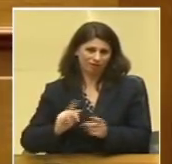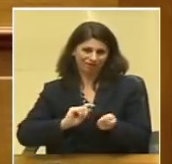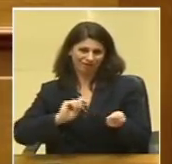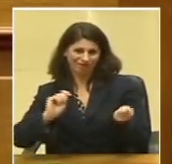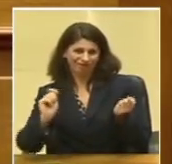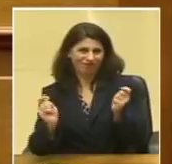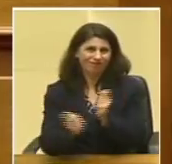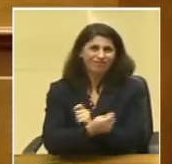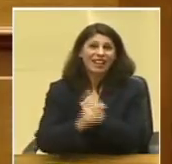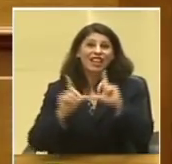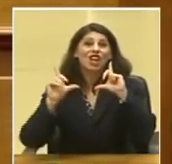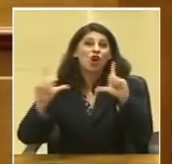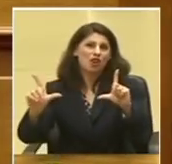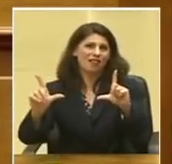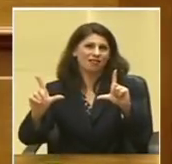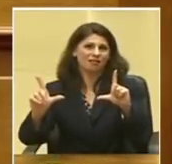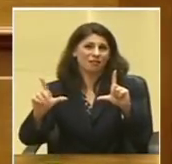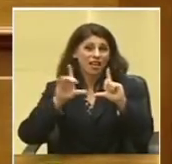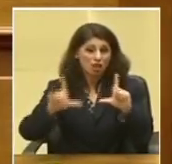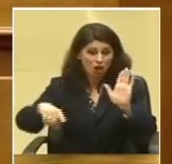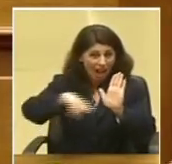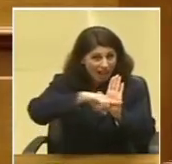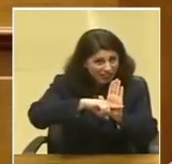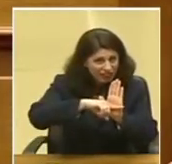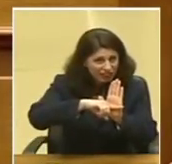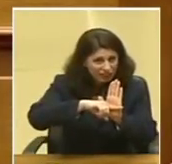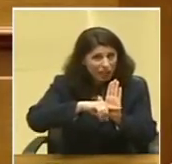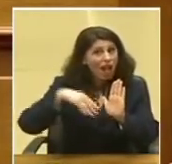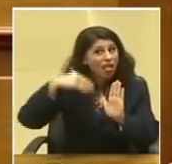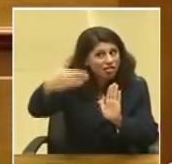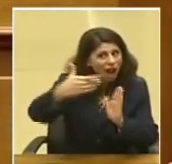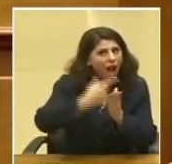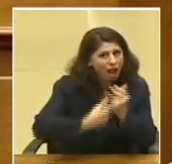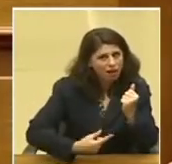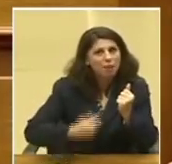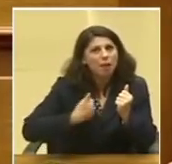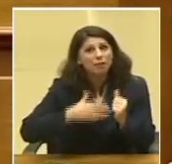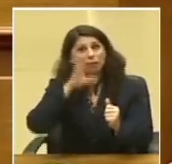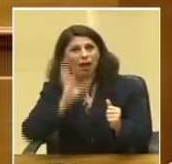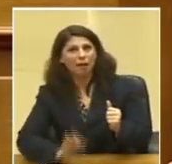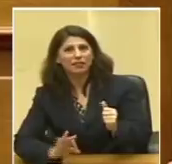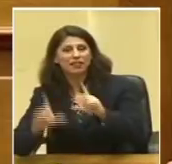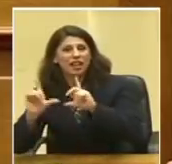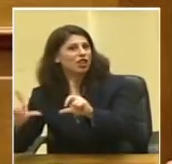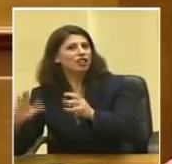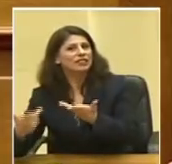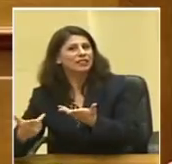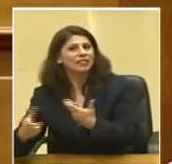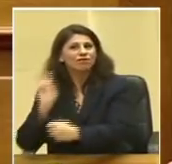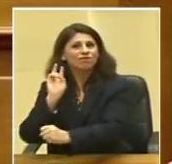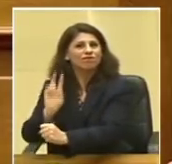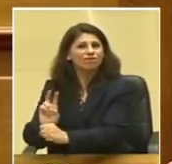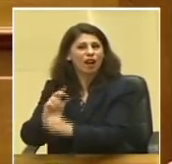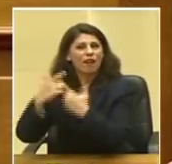λοιπόν την εικόνα πλήρως. Μια θετική απόκληση της τάξης του 1,5